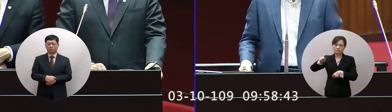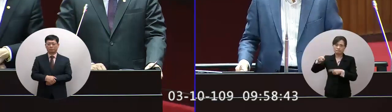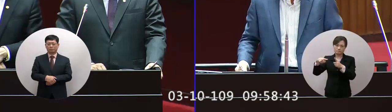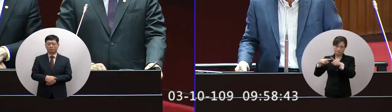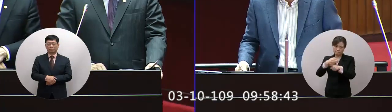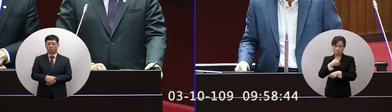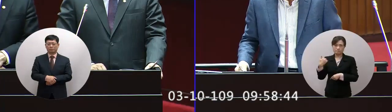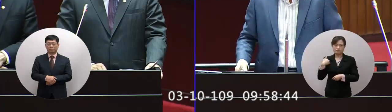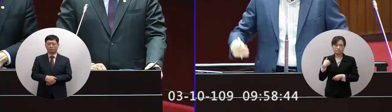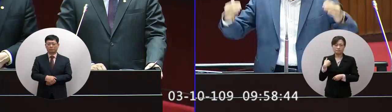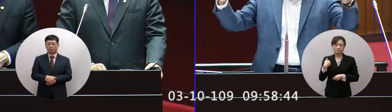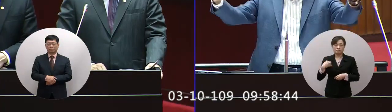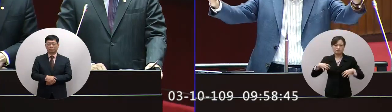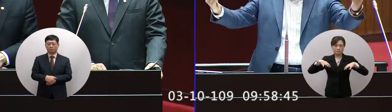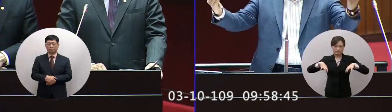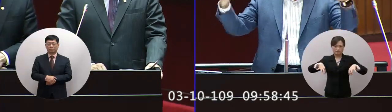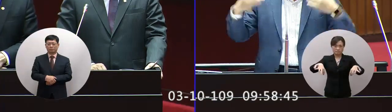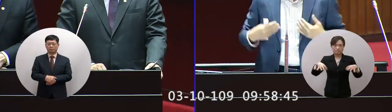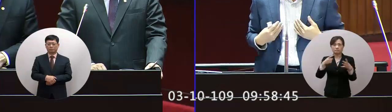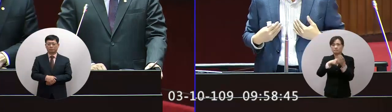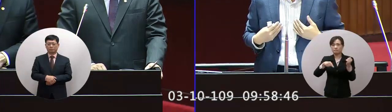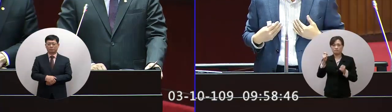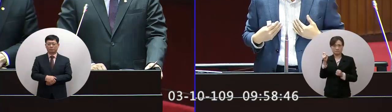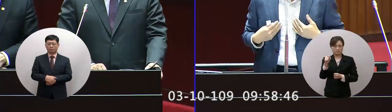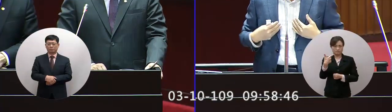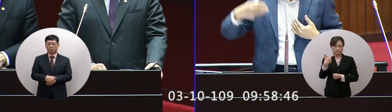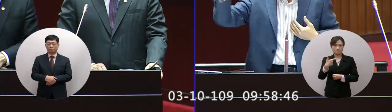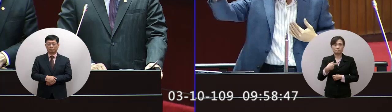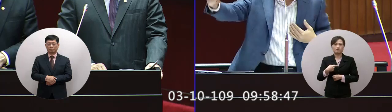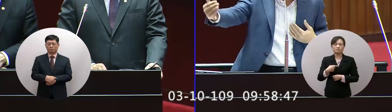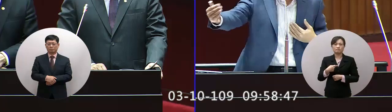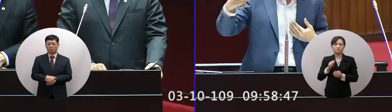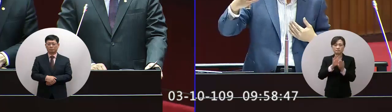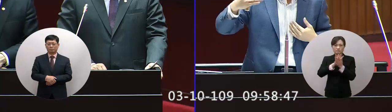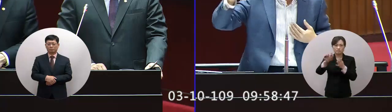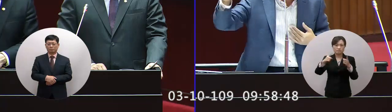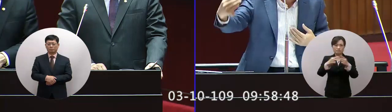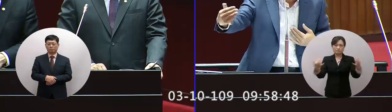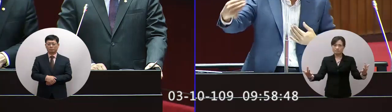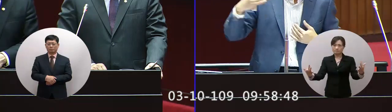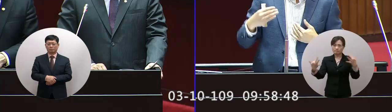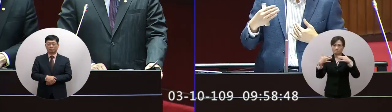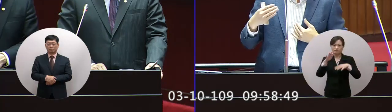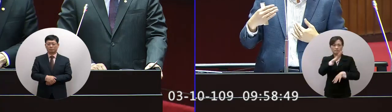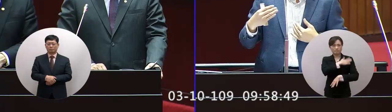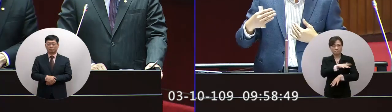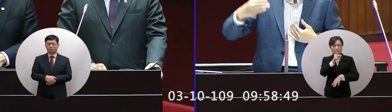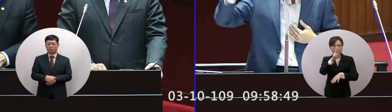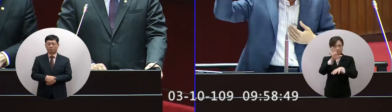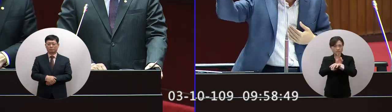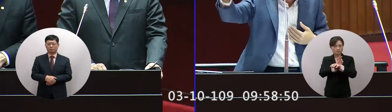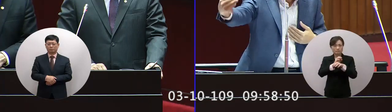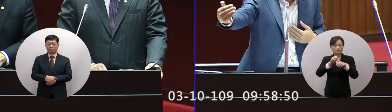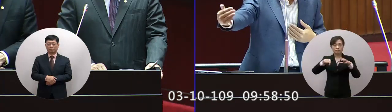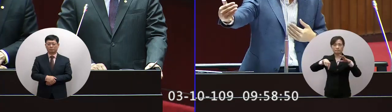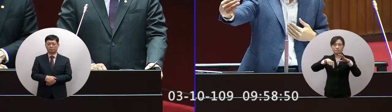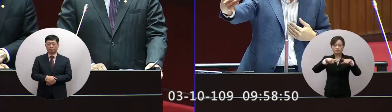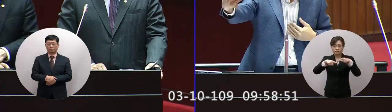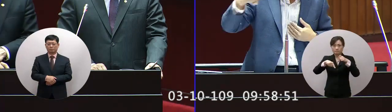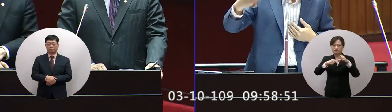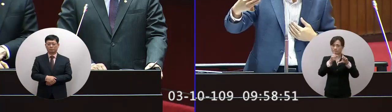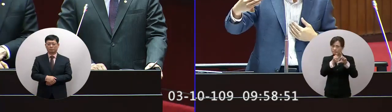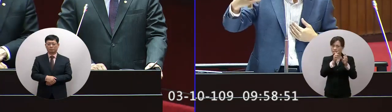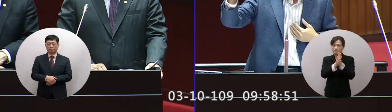600个摊位。那我在想未来引来的人潮有很多要从南边的，不管科学园区，不管是我